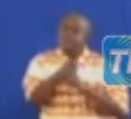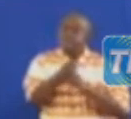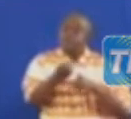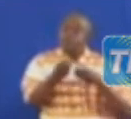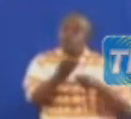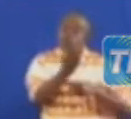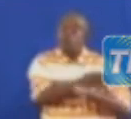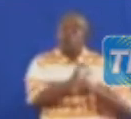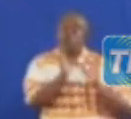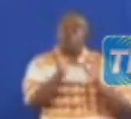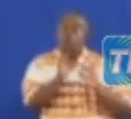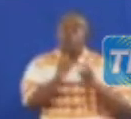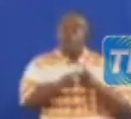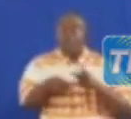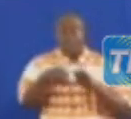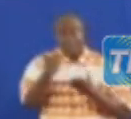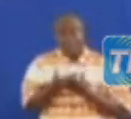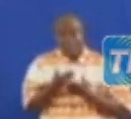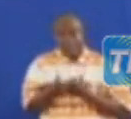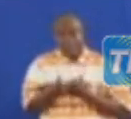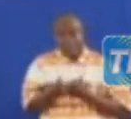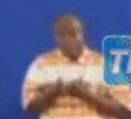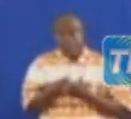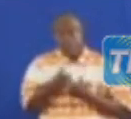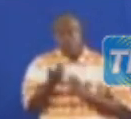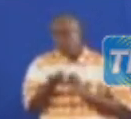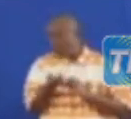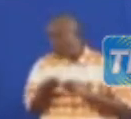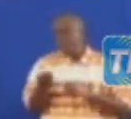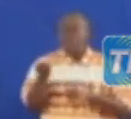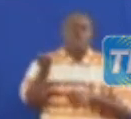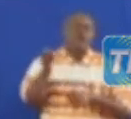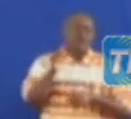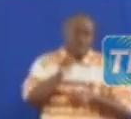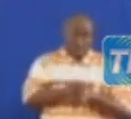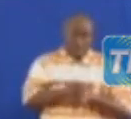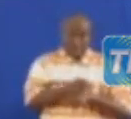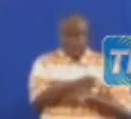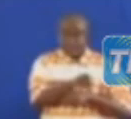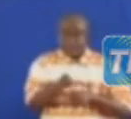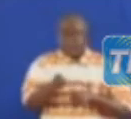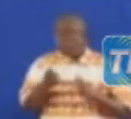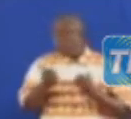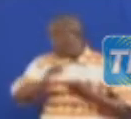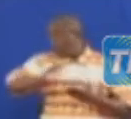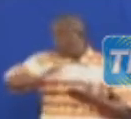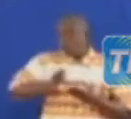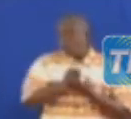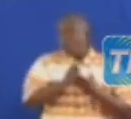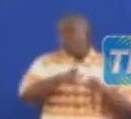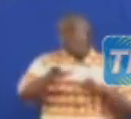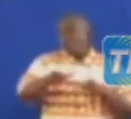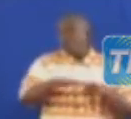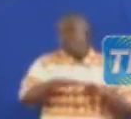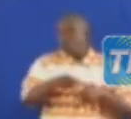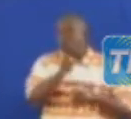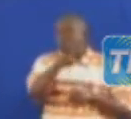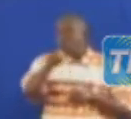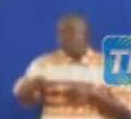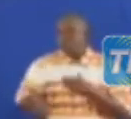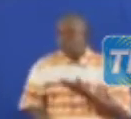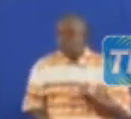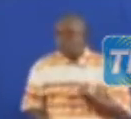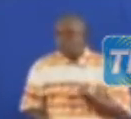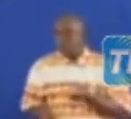huduma bora na wa haraka, wenye staha na wenye ufanisi, ili kuondokana na kuwasumbua na kuwazungusha